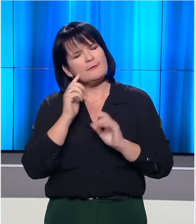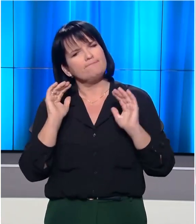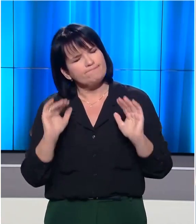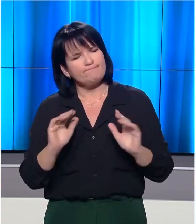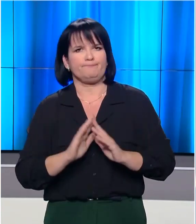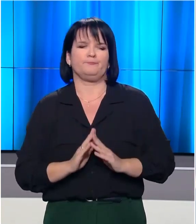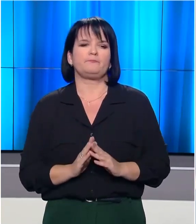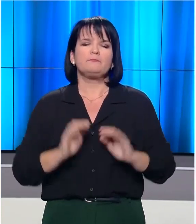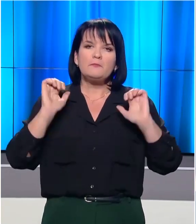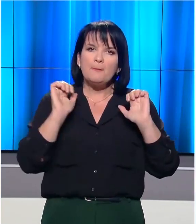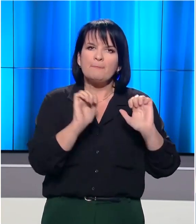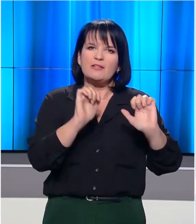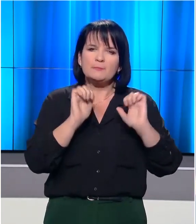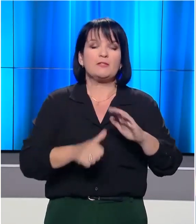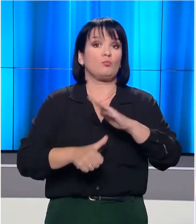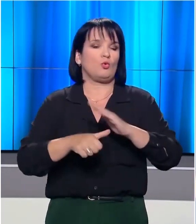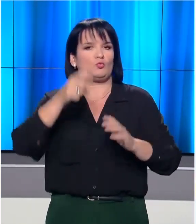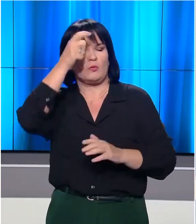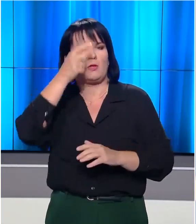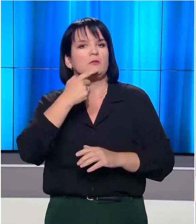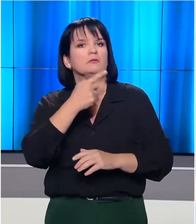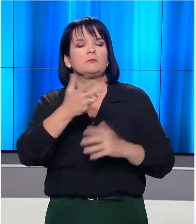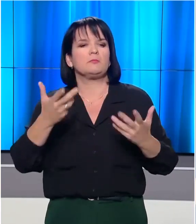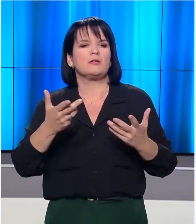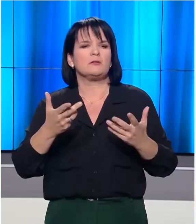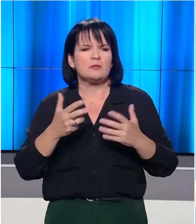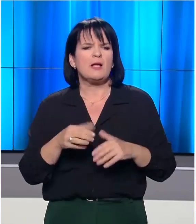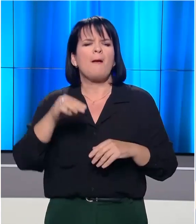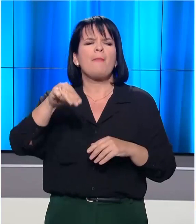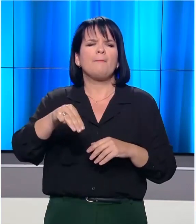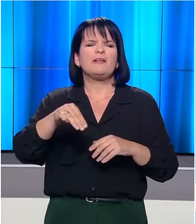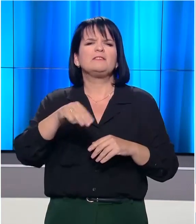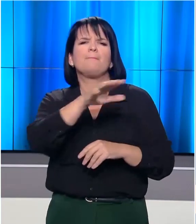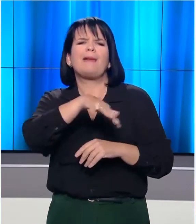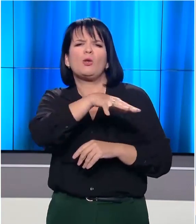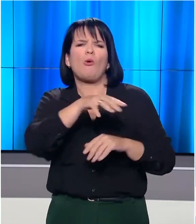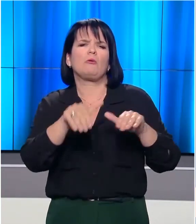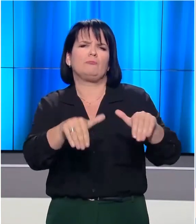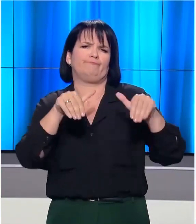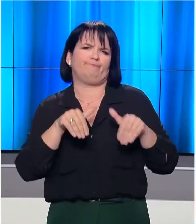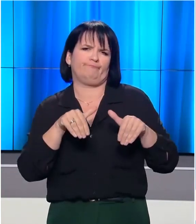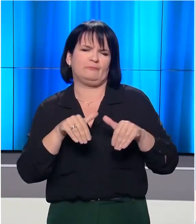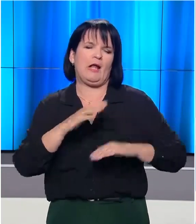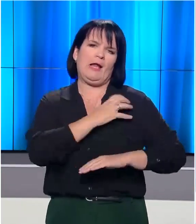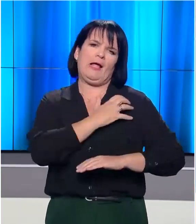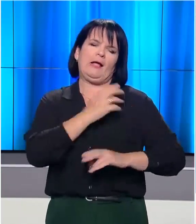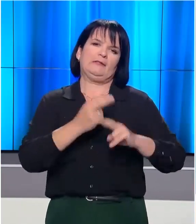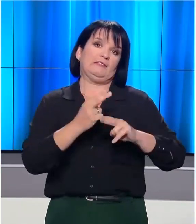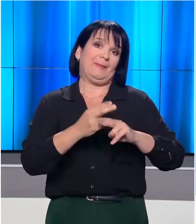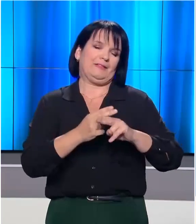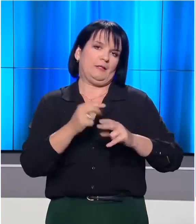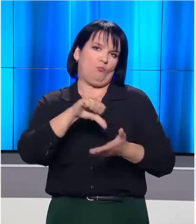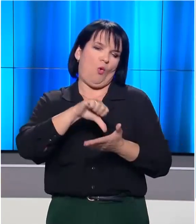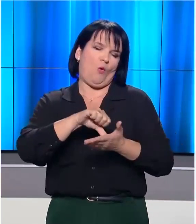Αν και μετά τις πιέσεις που δέχτηκε ο Ερντογάν είπε πως θα κάνει πίσω από το Μαμπίτς, το ενδιαφέρον στρέφεται προς την στρατηγική σημασίας